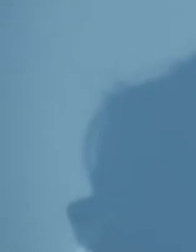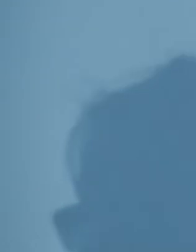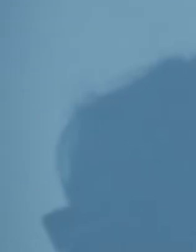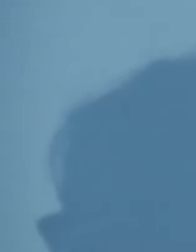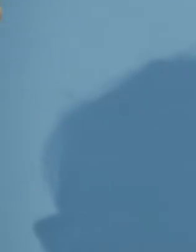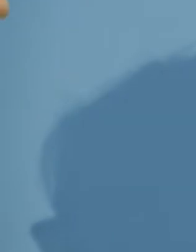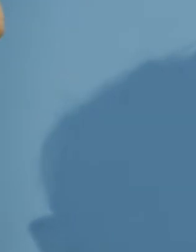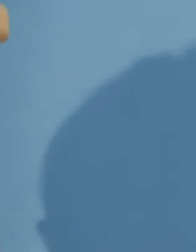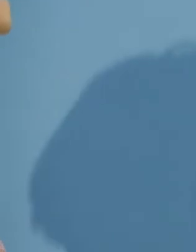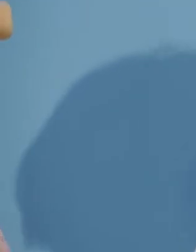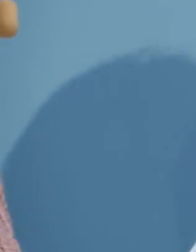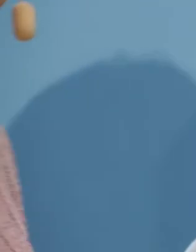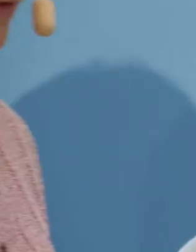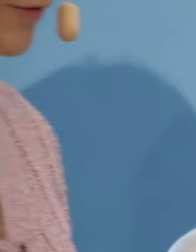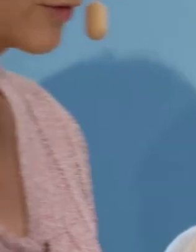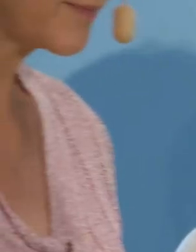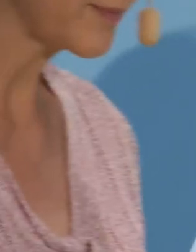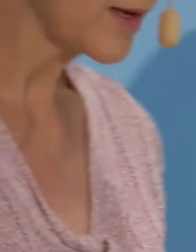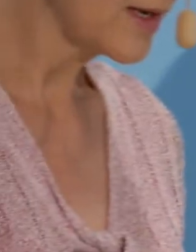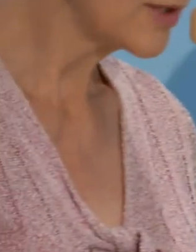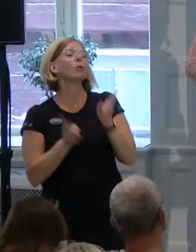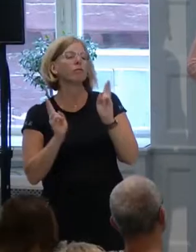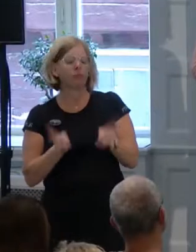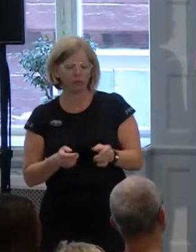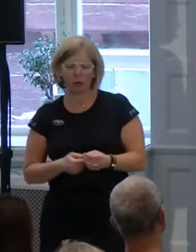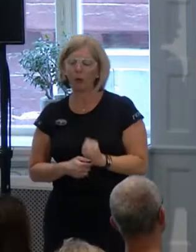Det är mina tankar. Det är så du tankar. Menar, ja. Okej, jag förstår.